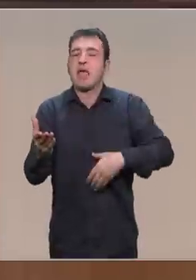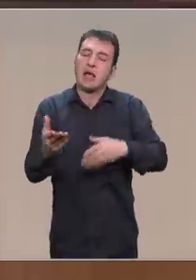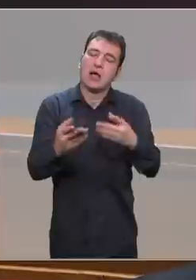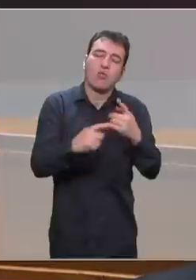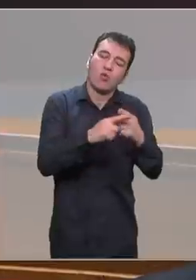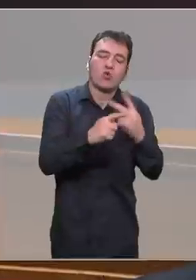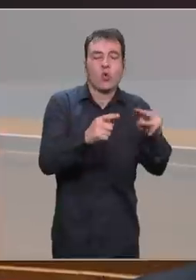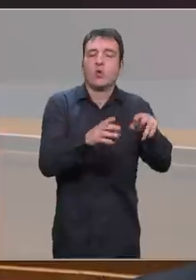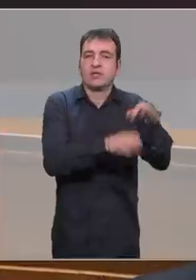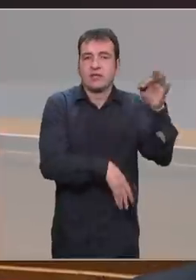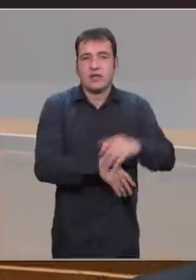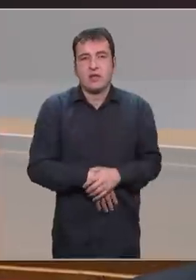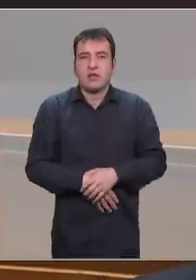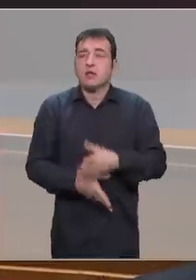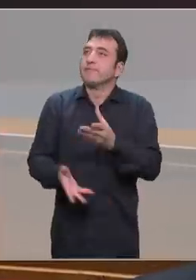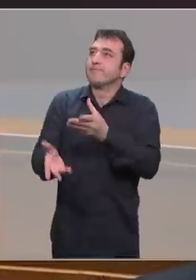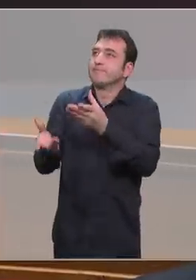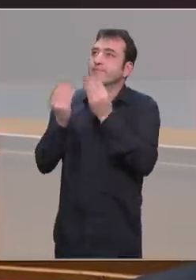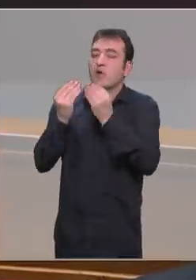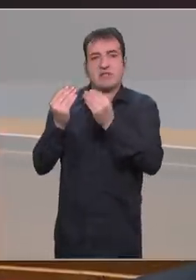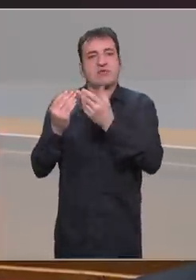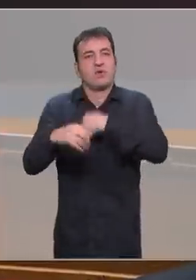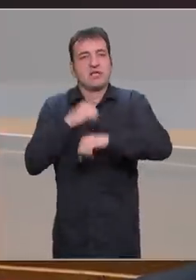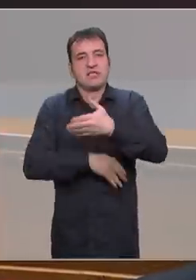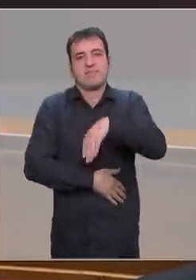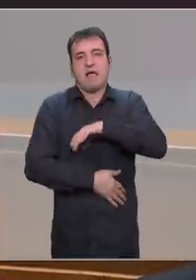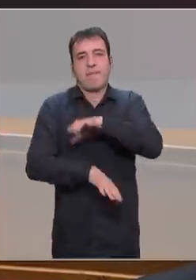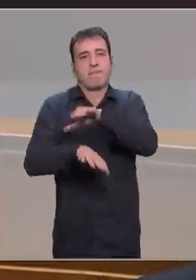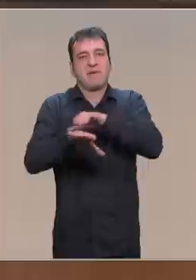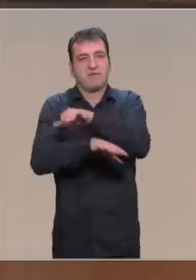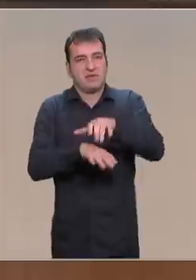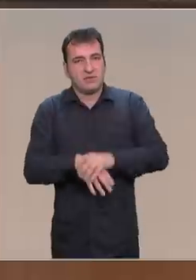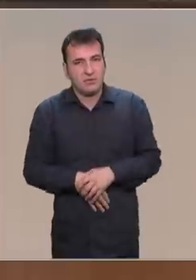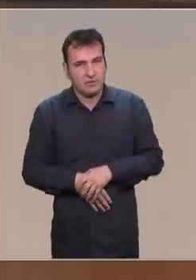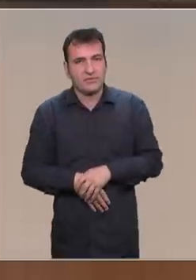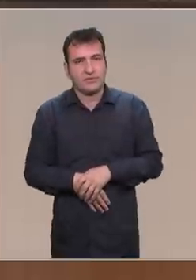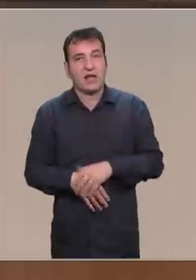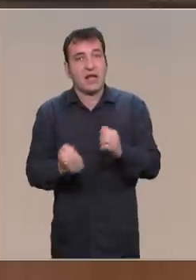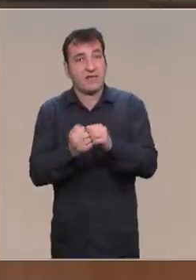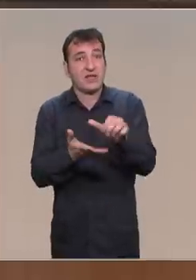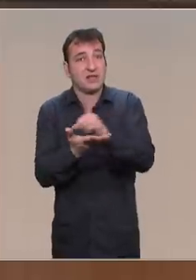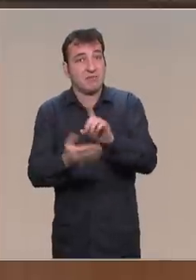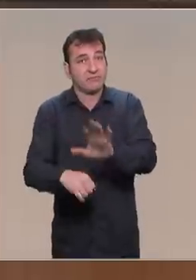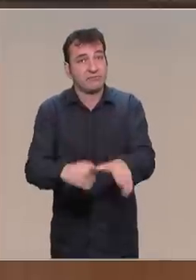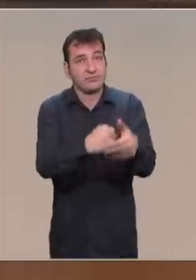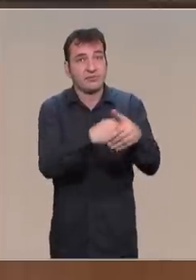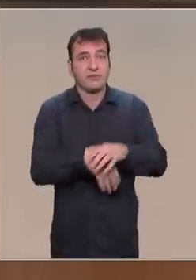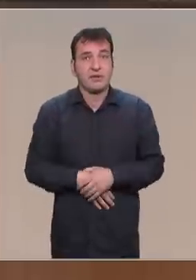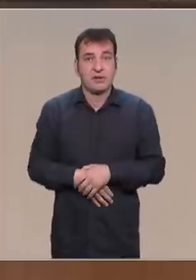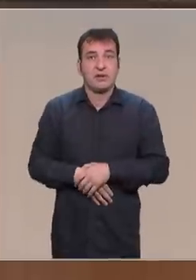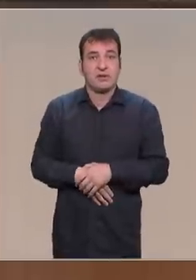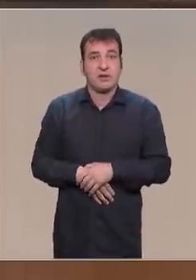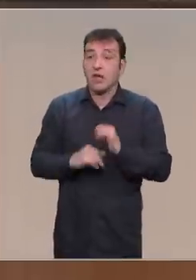été organisée par la préfecture avec l'appui du département et qui s'est appuyée sur les forces vives du